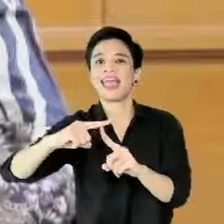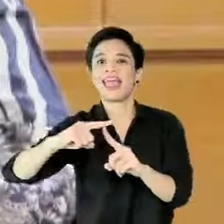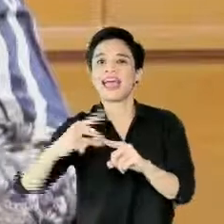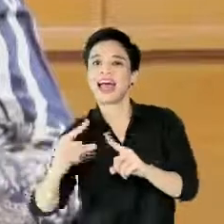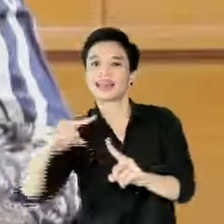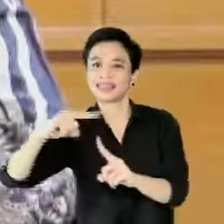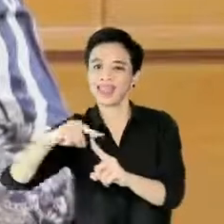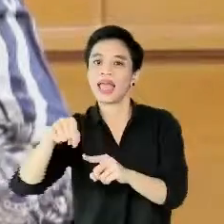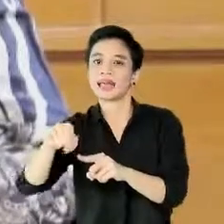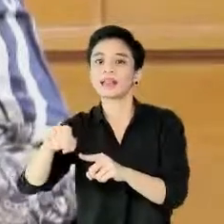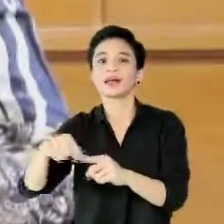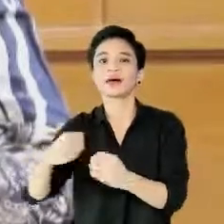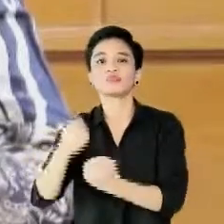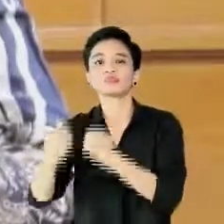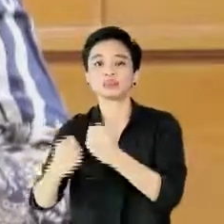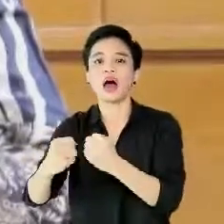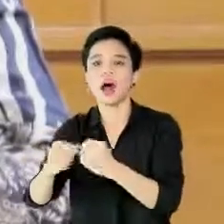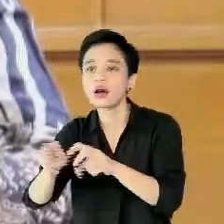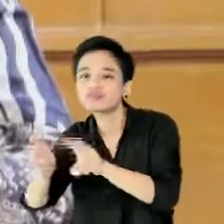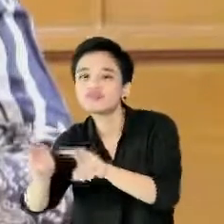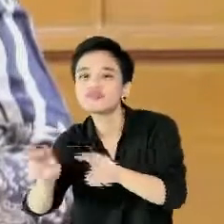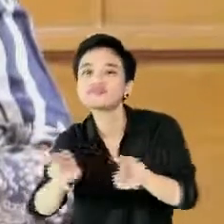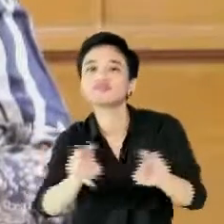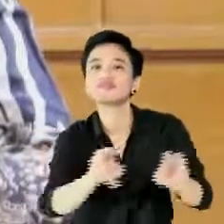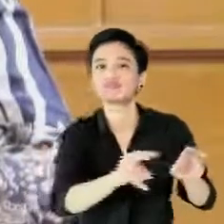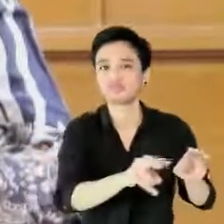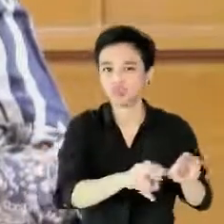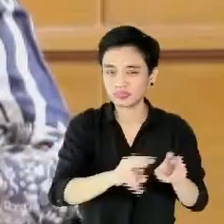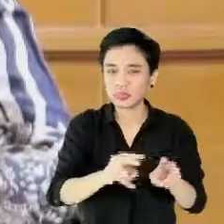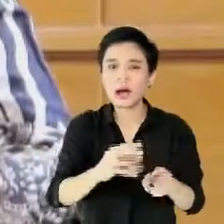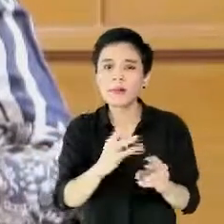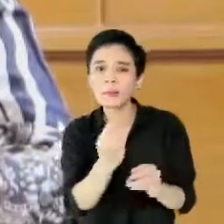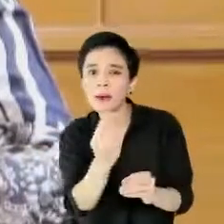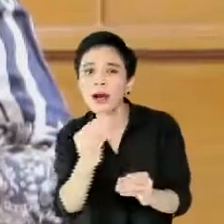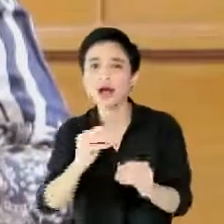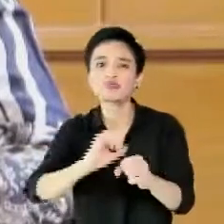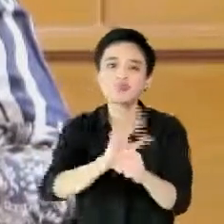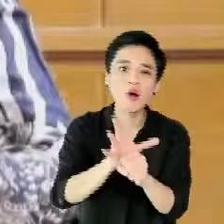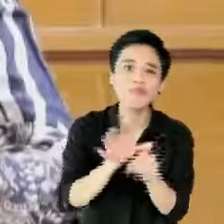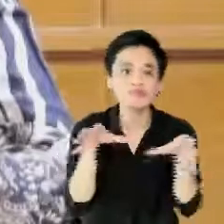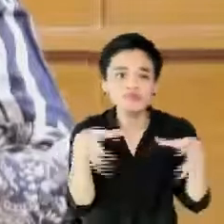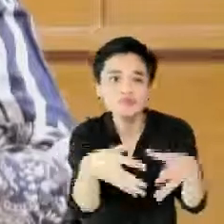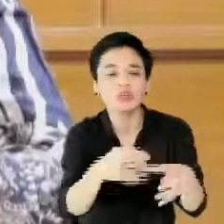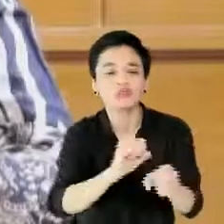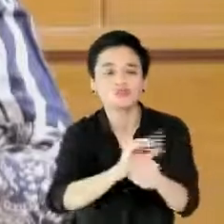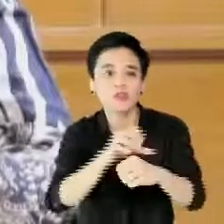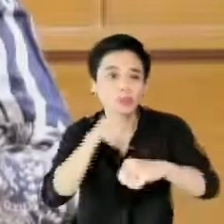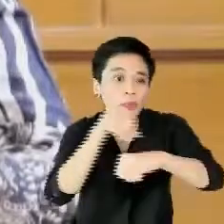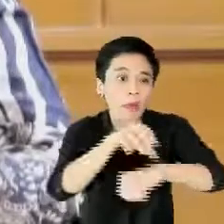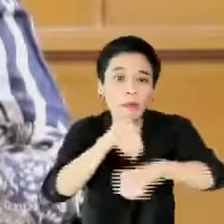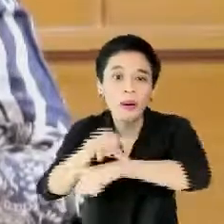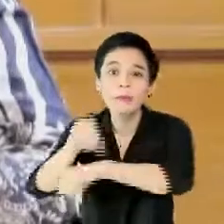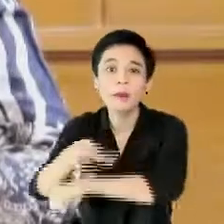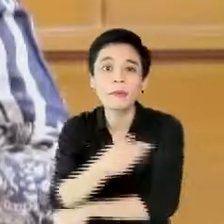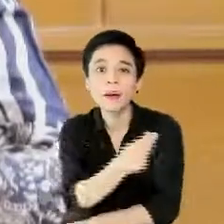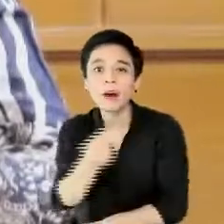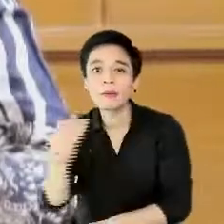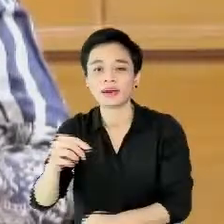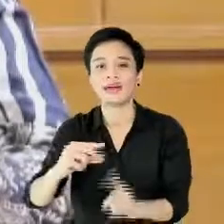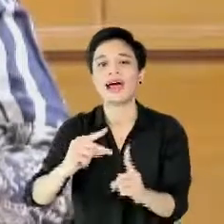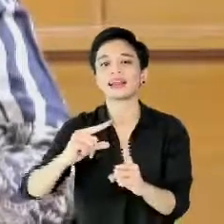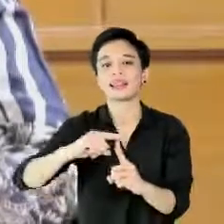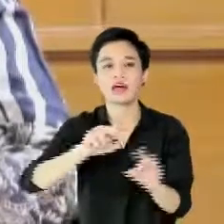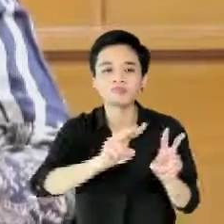klasifikasi zona tadi berdasarkan jumlah kasus aktif dan dari situlah kemudian kita mencoba